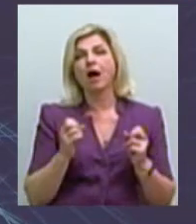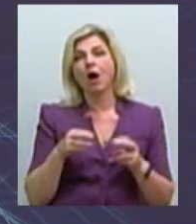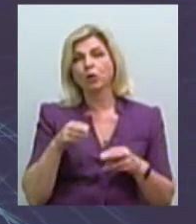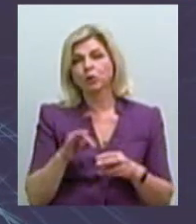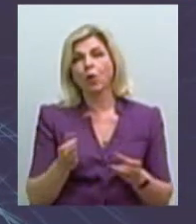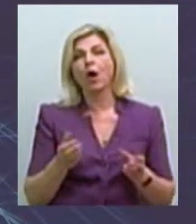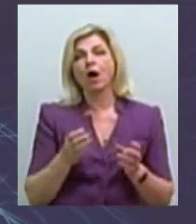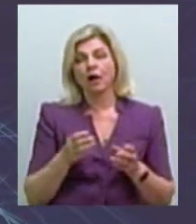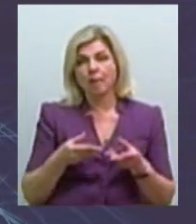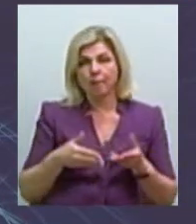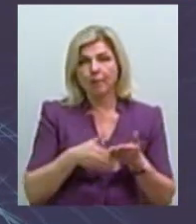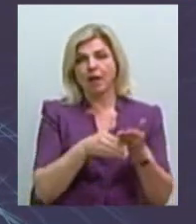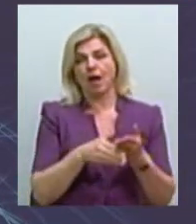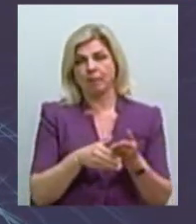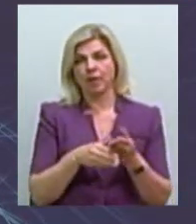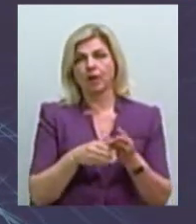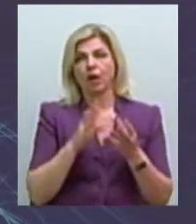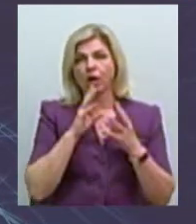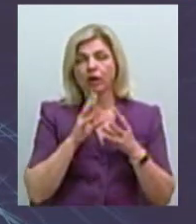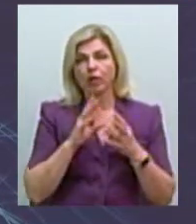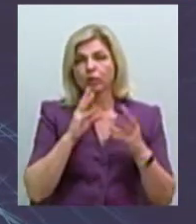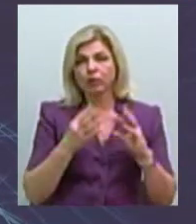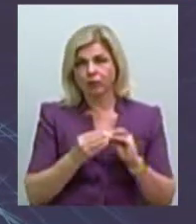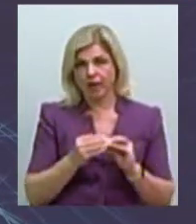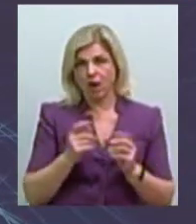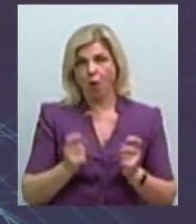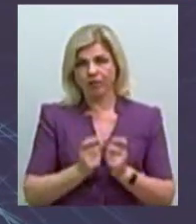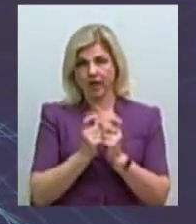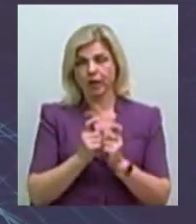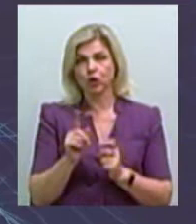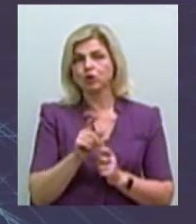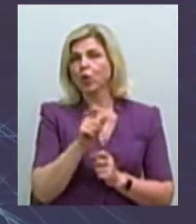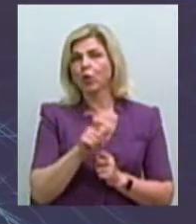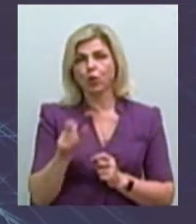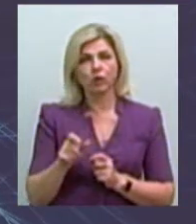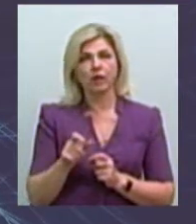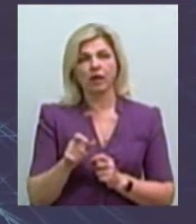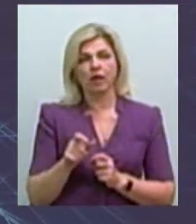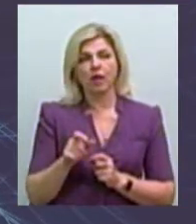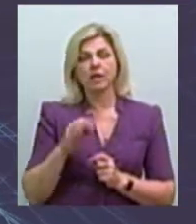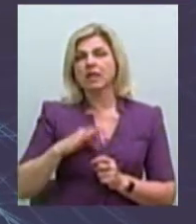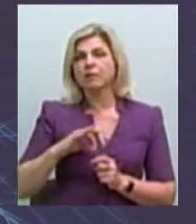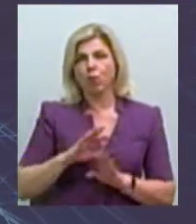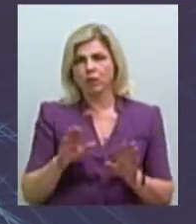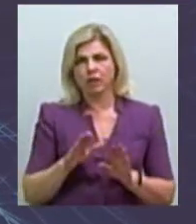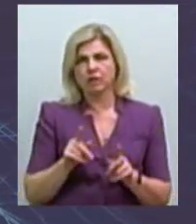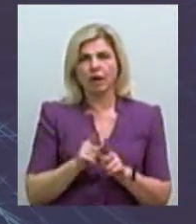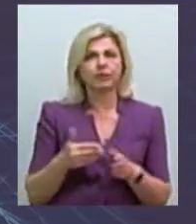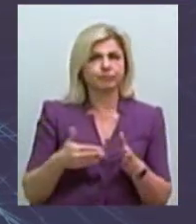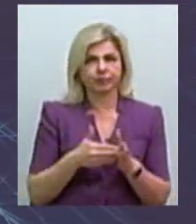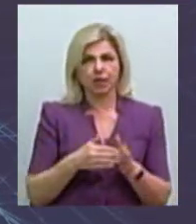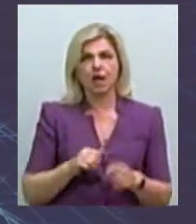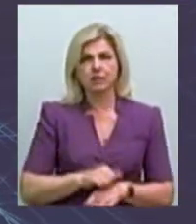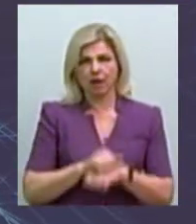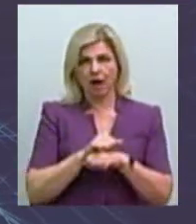сприяли залагодженню конфліктної ситуації, щоб люди не користалися крайнім засобом вирішення конфлікту – це страйком. Тобто,